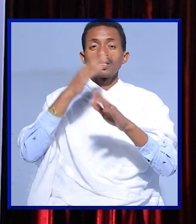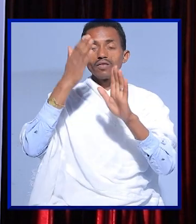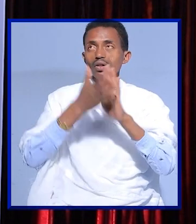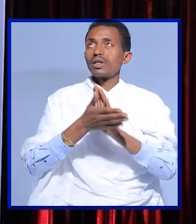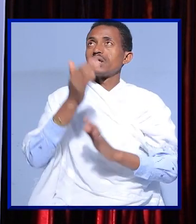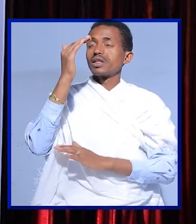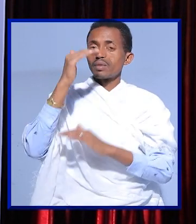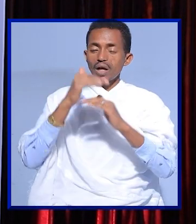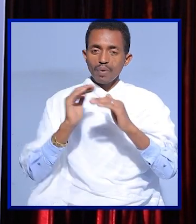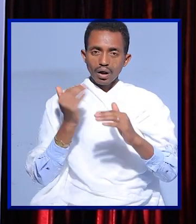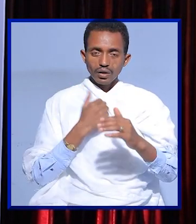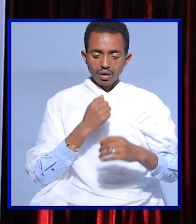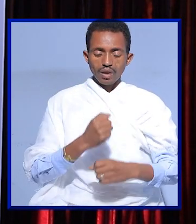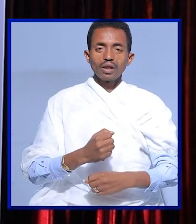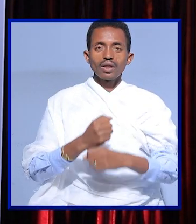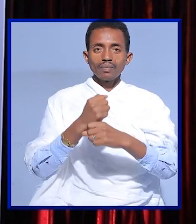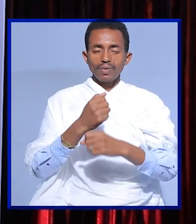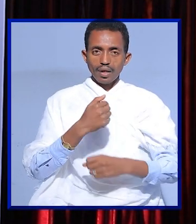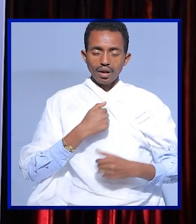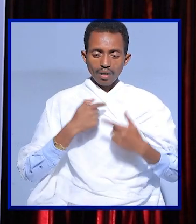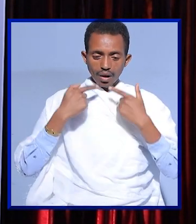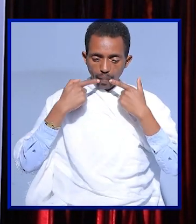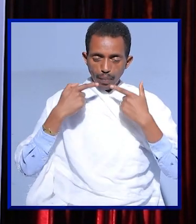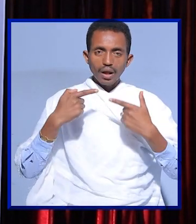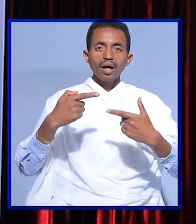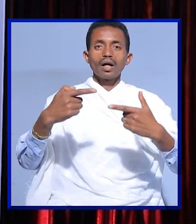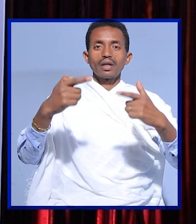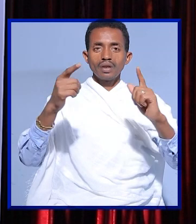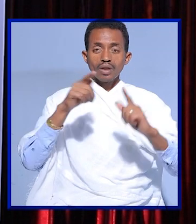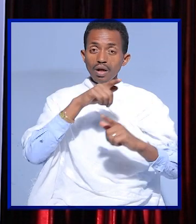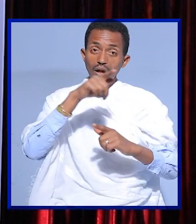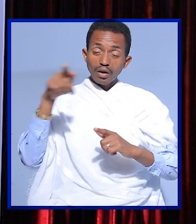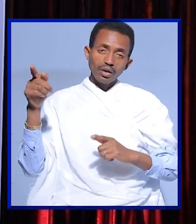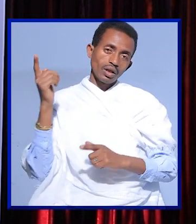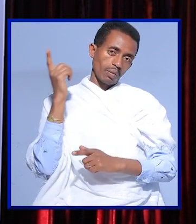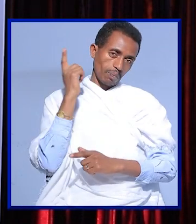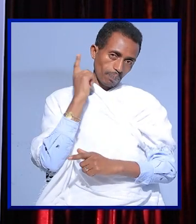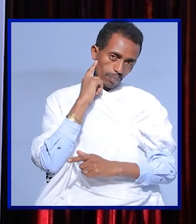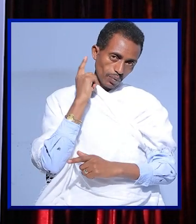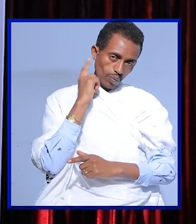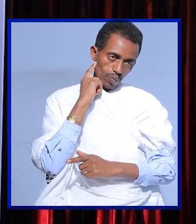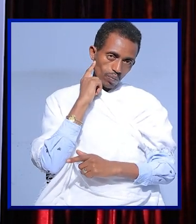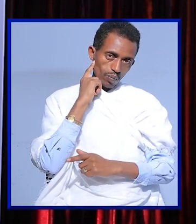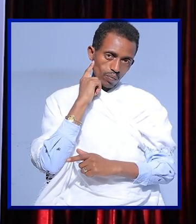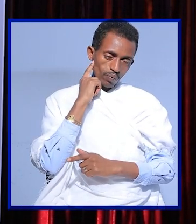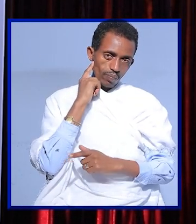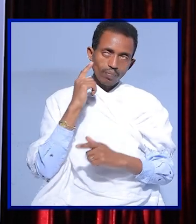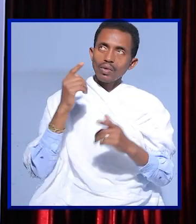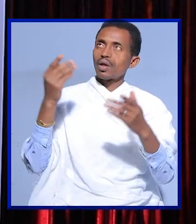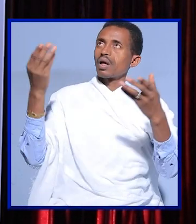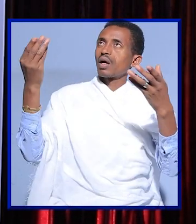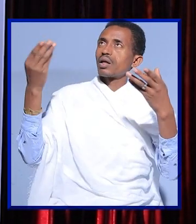አምላክ እንዲረዳን እኔን በተናጋሪነት እናንተን በሰሚነት